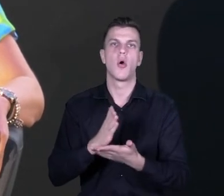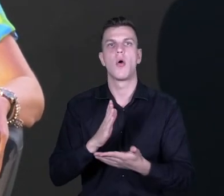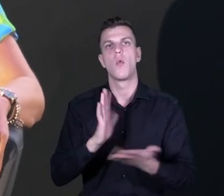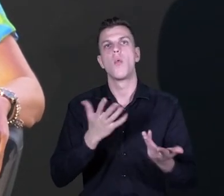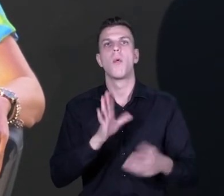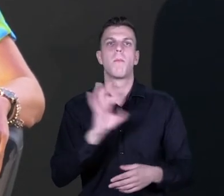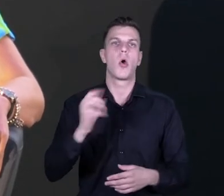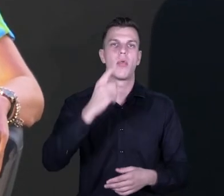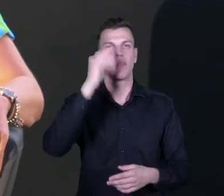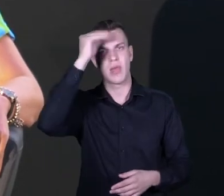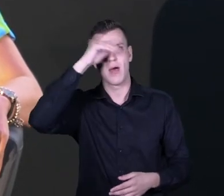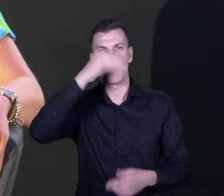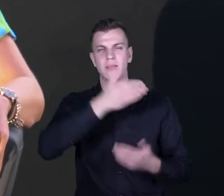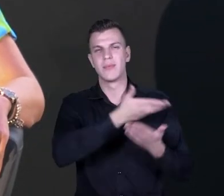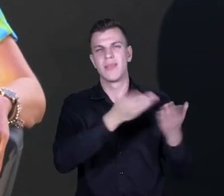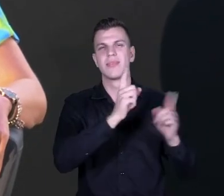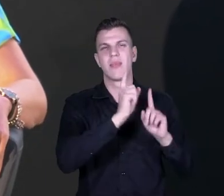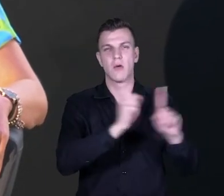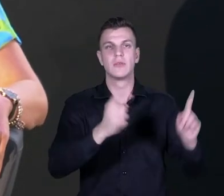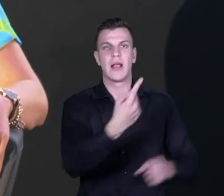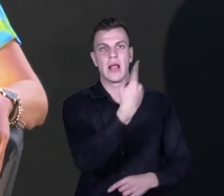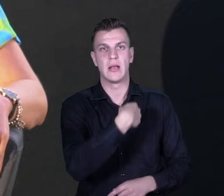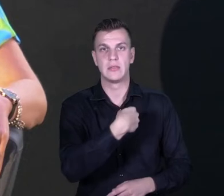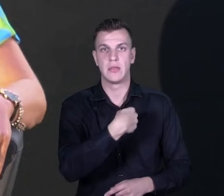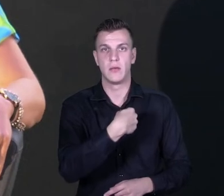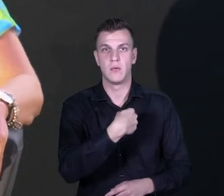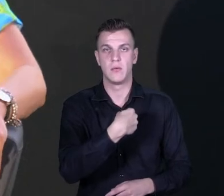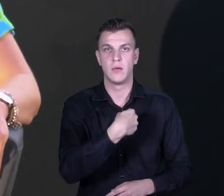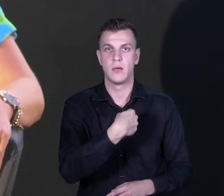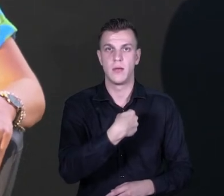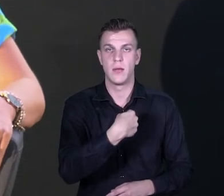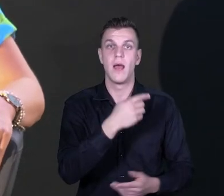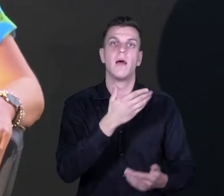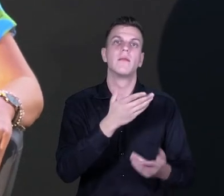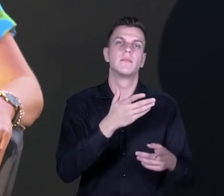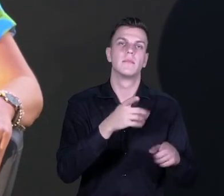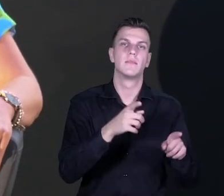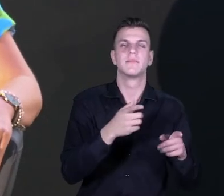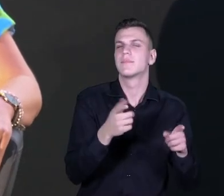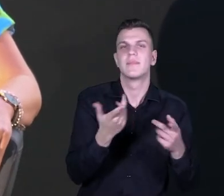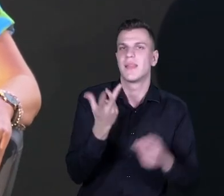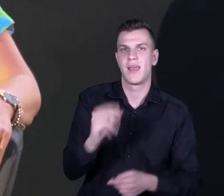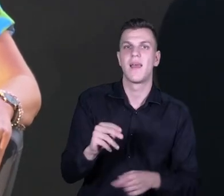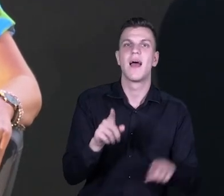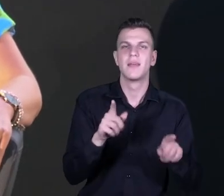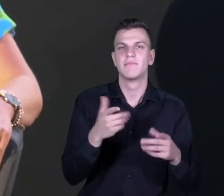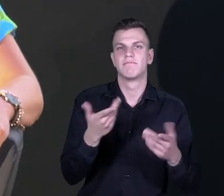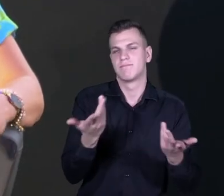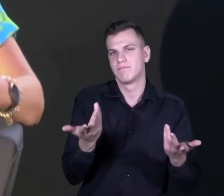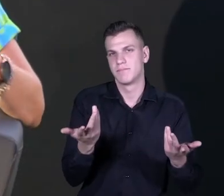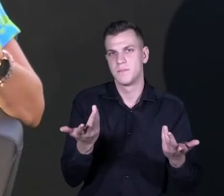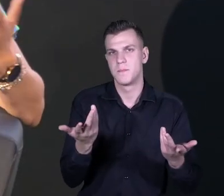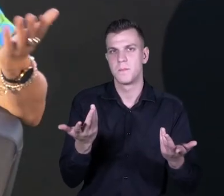którzy działali w projekcie, bo przecież wiemy, że były jeszcze też inne lekcje. I postanowiłam